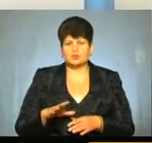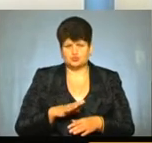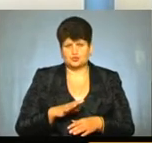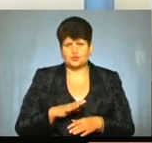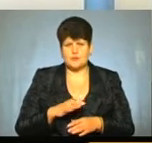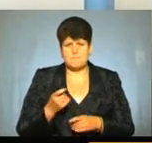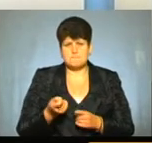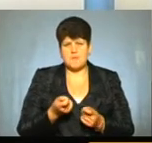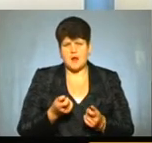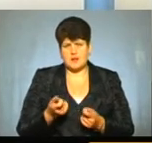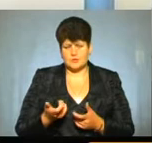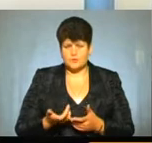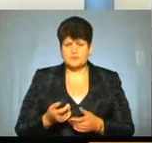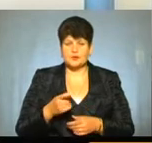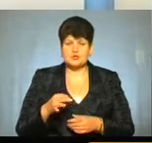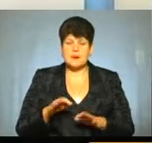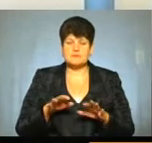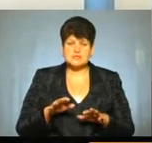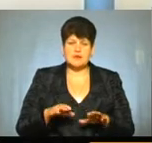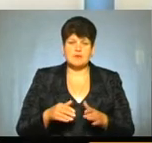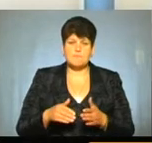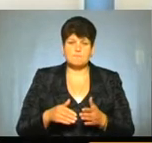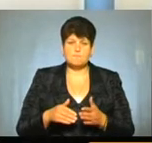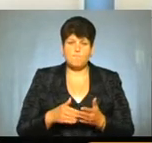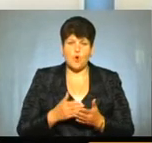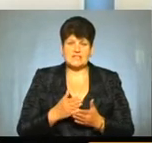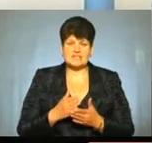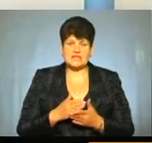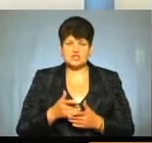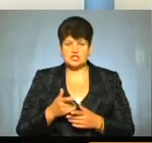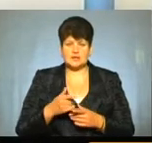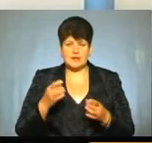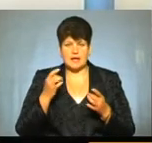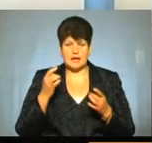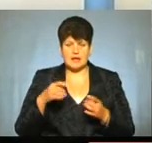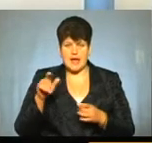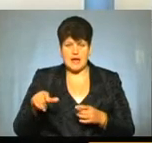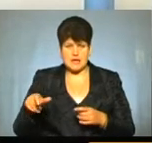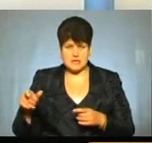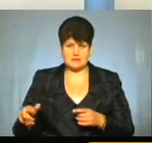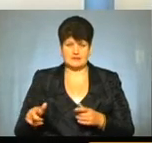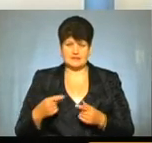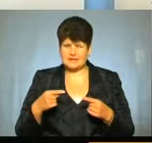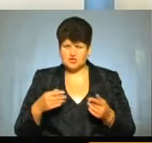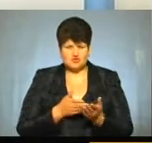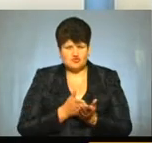було досить мало, хоча все ж таки місцеві політичні еліти через ті чи інші, скажімо так, шляхи